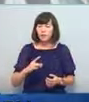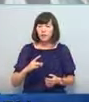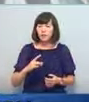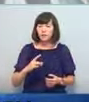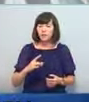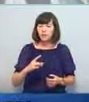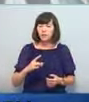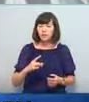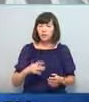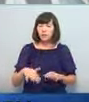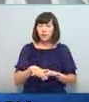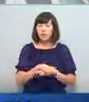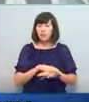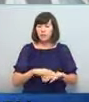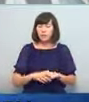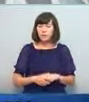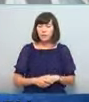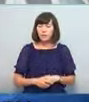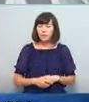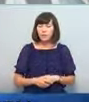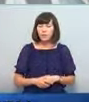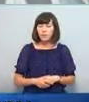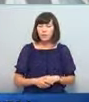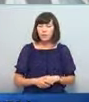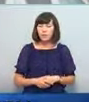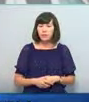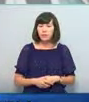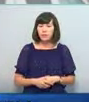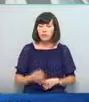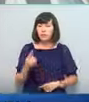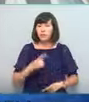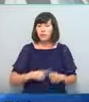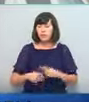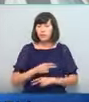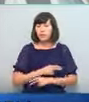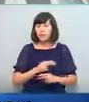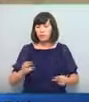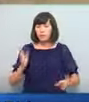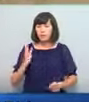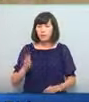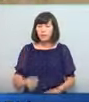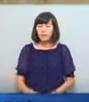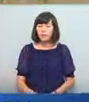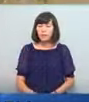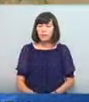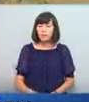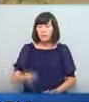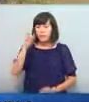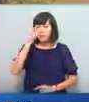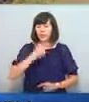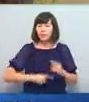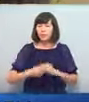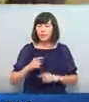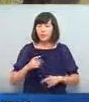арыс өлкесіне арыс қаратау қорығына әкеліп міне қоныстандырып жатырмыз. Елге